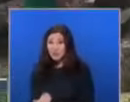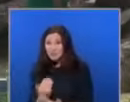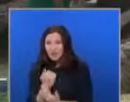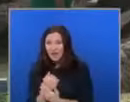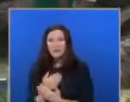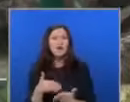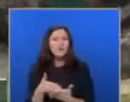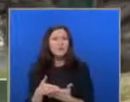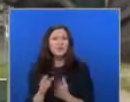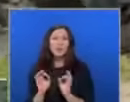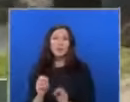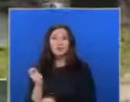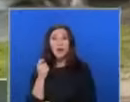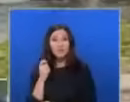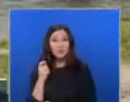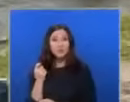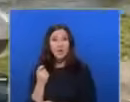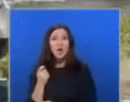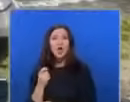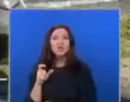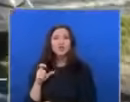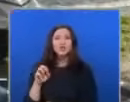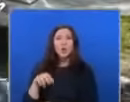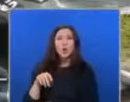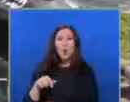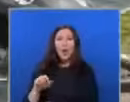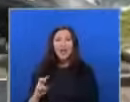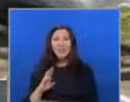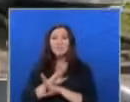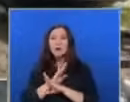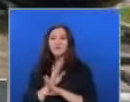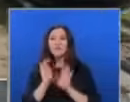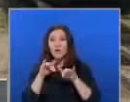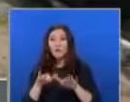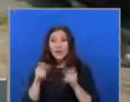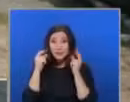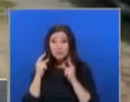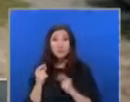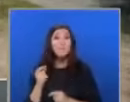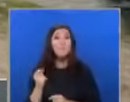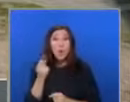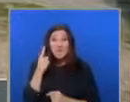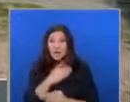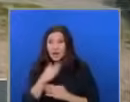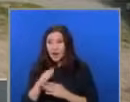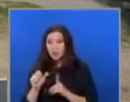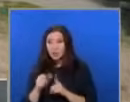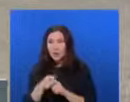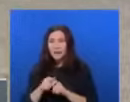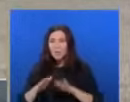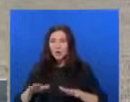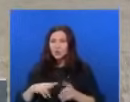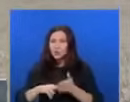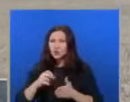давене. Макар да е типичен за август, така наречения сулган или мъртво вълнение изненадващо се появи още в края на юни и направи морето изключително